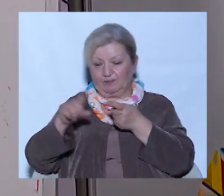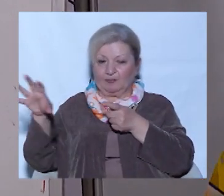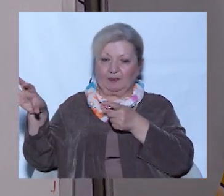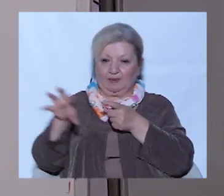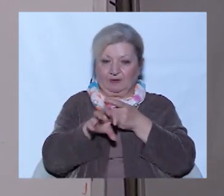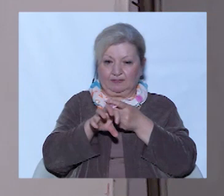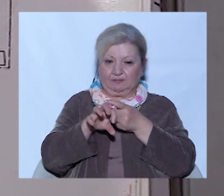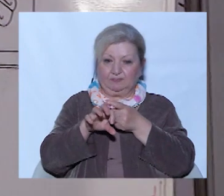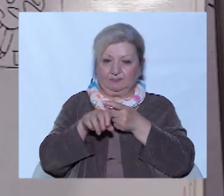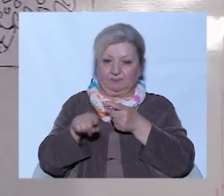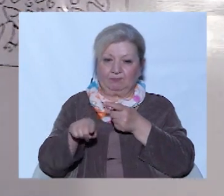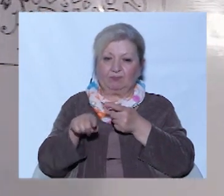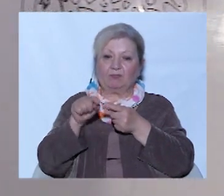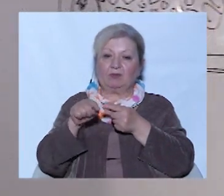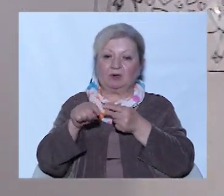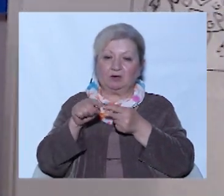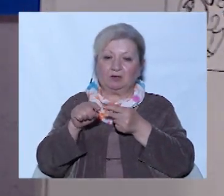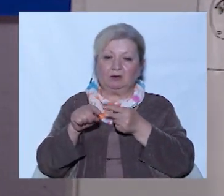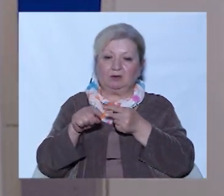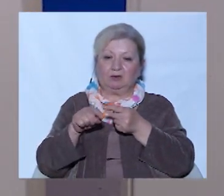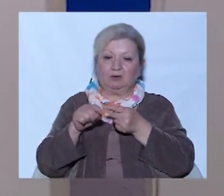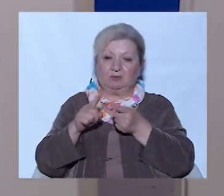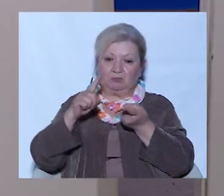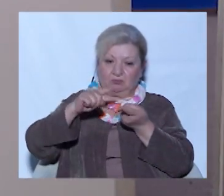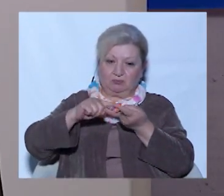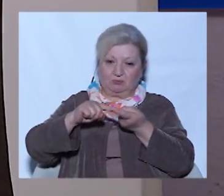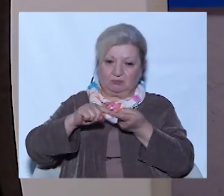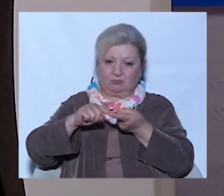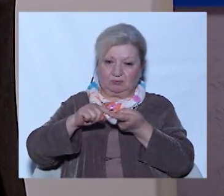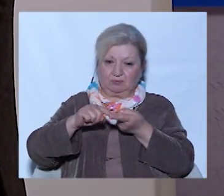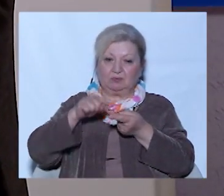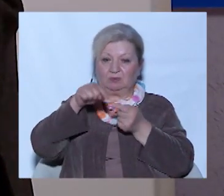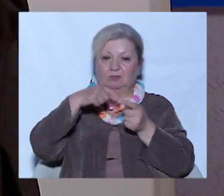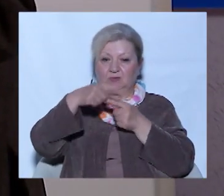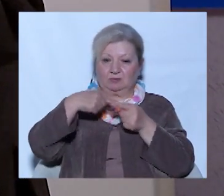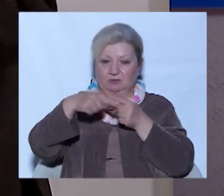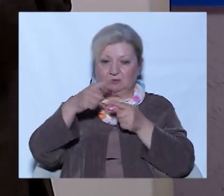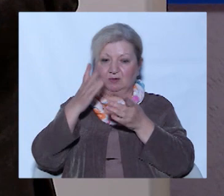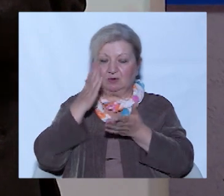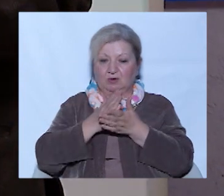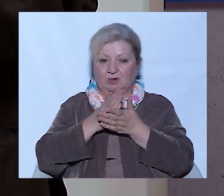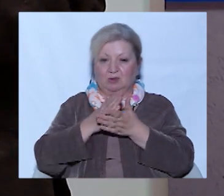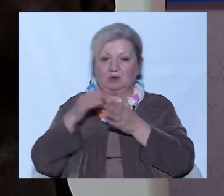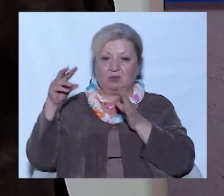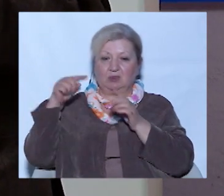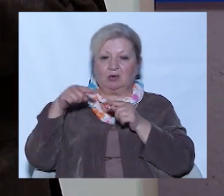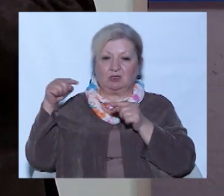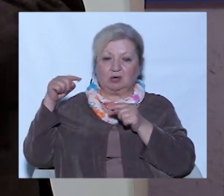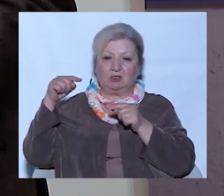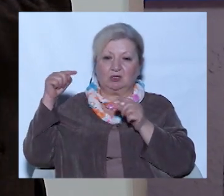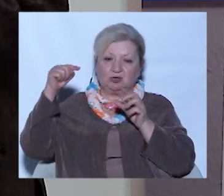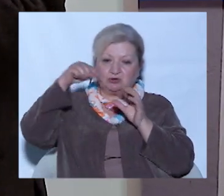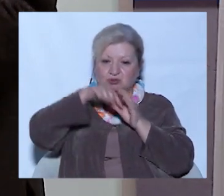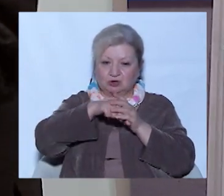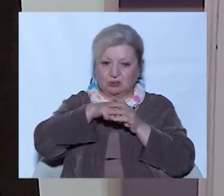რომელიც გენერატორიდან წარმოიშვება, იქ იმასთან, რომელიც არის მიერთებული, ასეთ ხვიას ეწოდება შემომავალი და